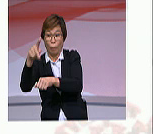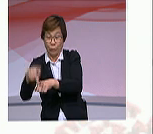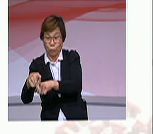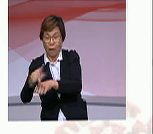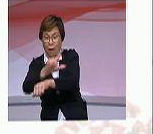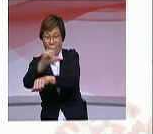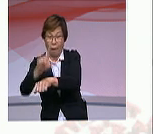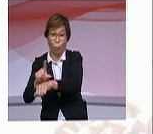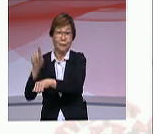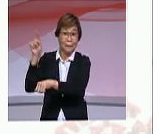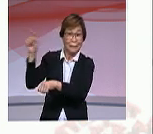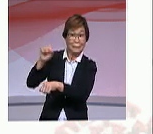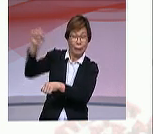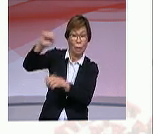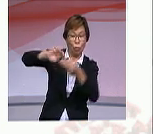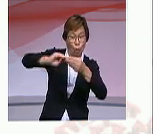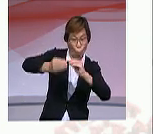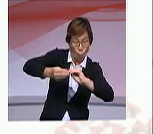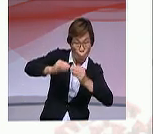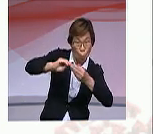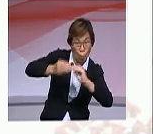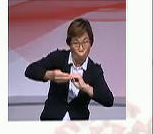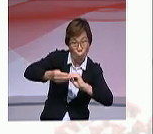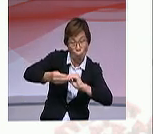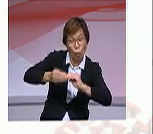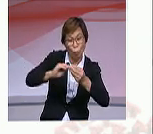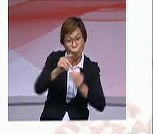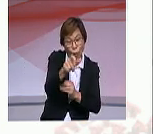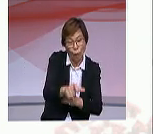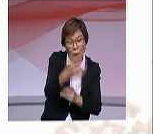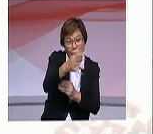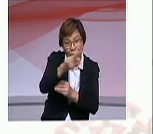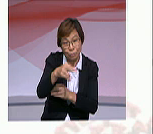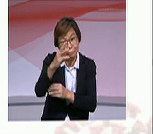Persekutuan Labuan. Kes indeks bagi kluster ini iaitu kes ke